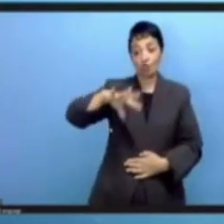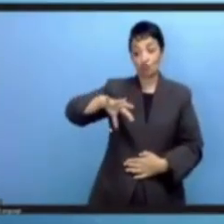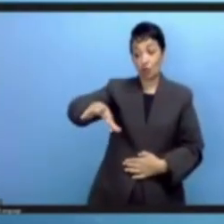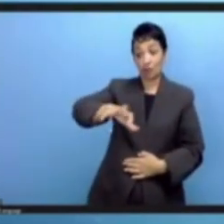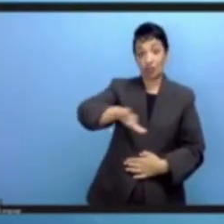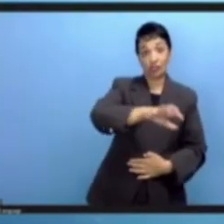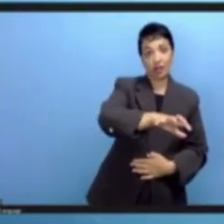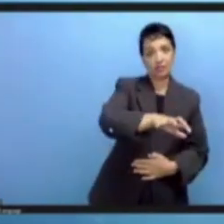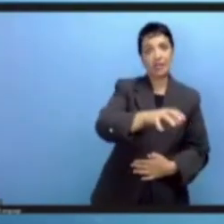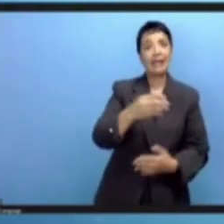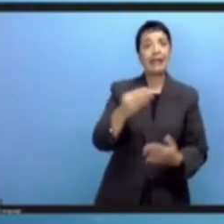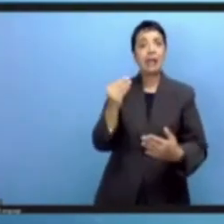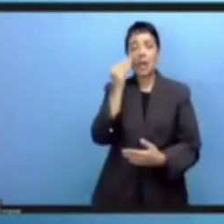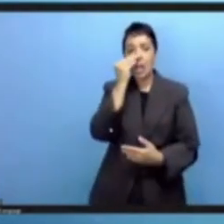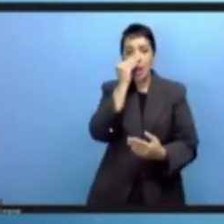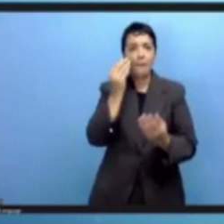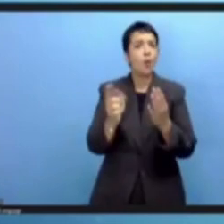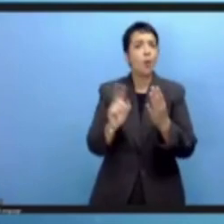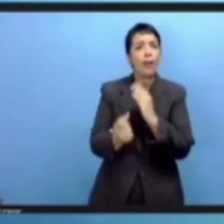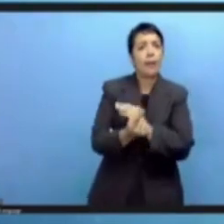pays